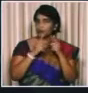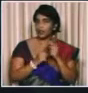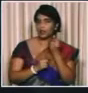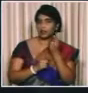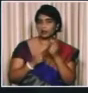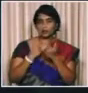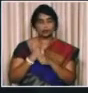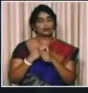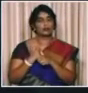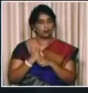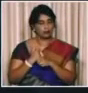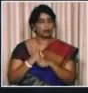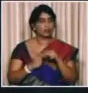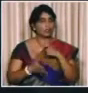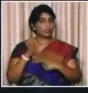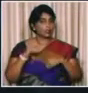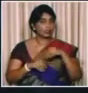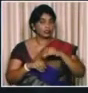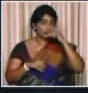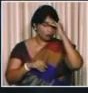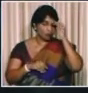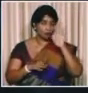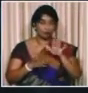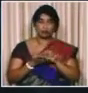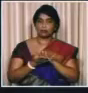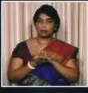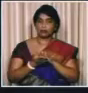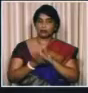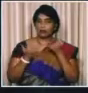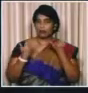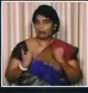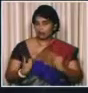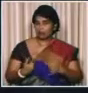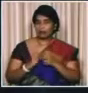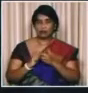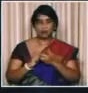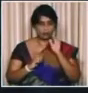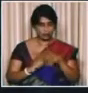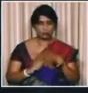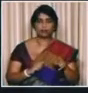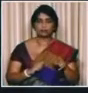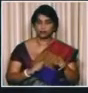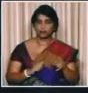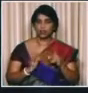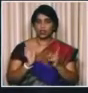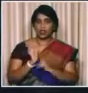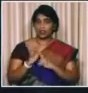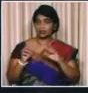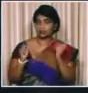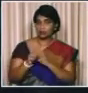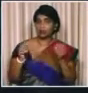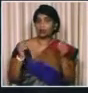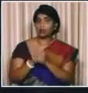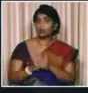ඒකකයන් ගොඩනගමින් දේශපාලන නායකයන් විසින් පවිත්‍ර කරන අපවිත්‍ර කරන ලක් කරා. ලසන්තගේ ඝාතනය